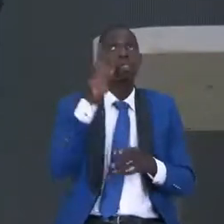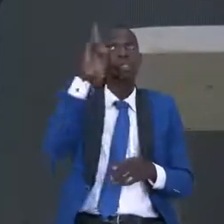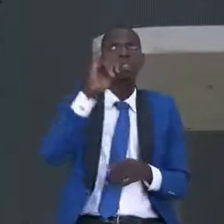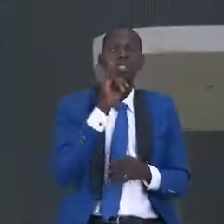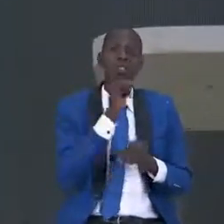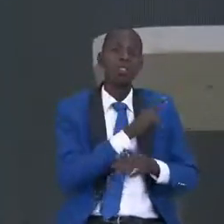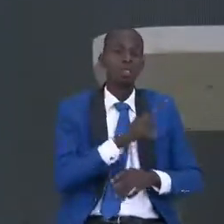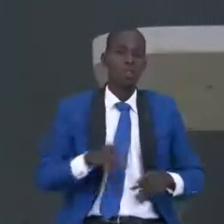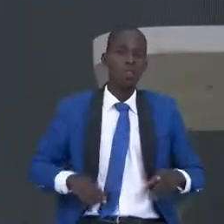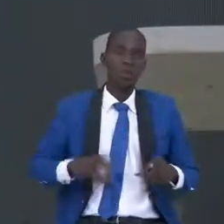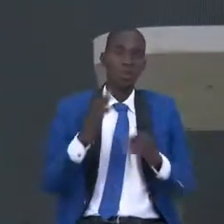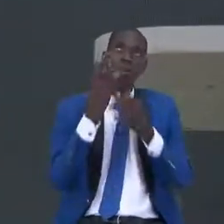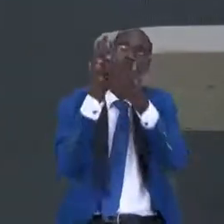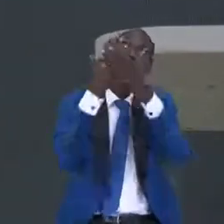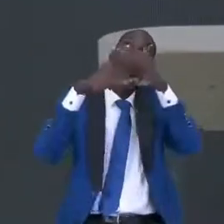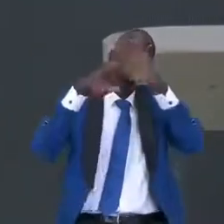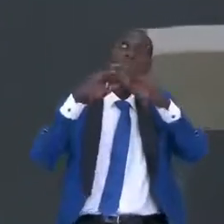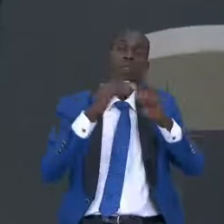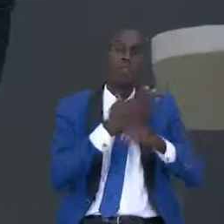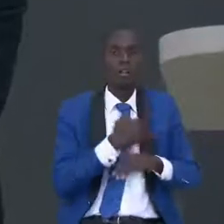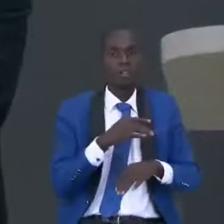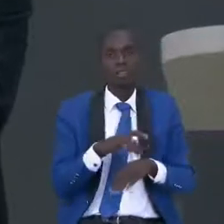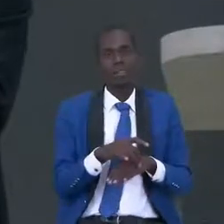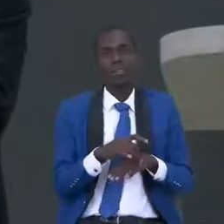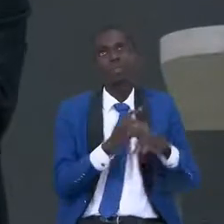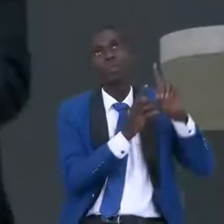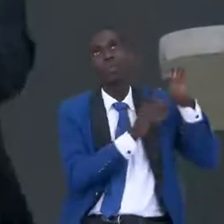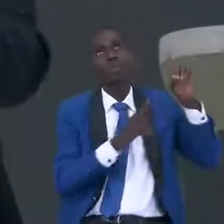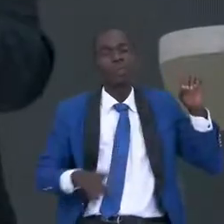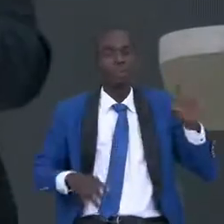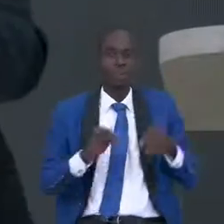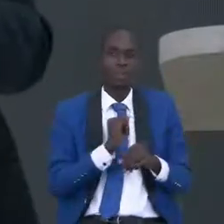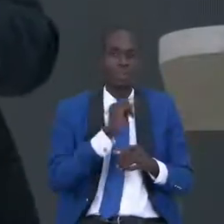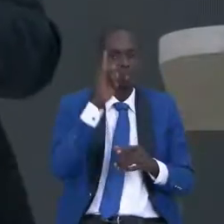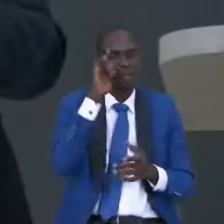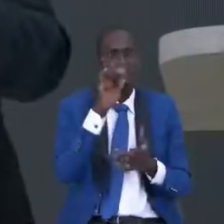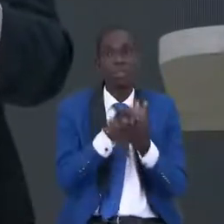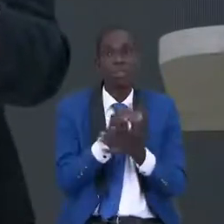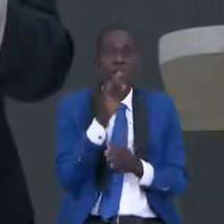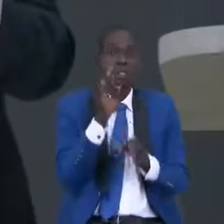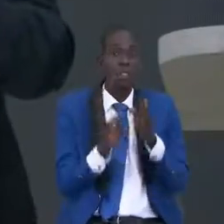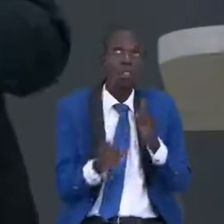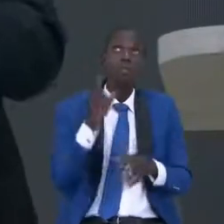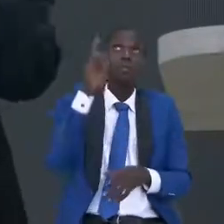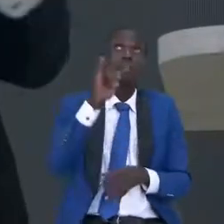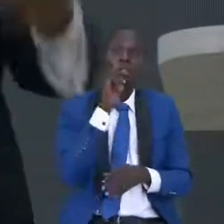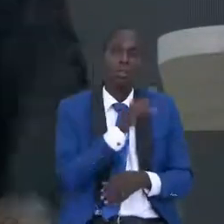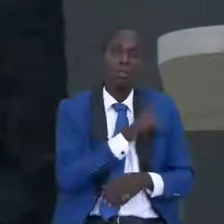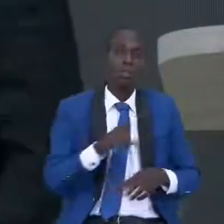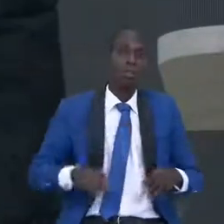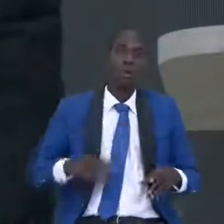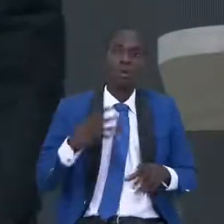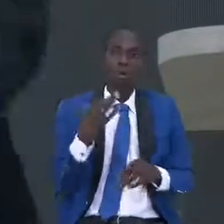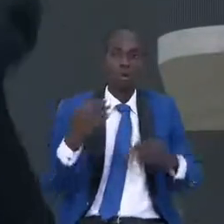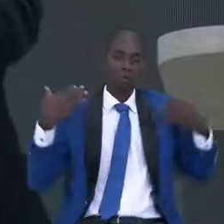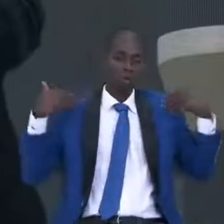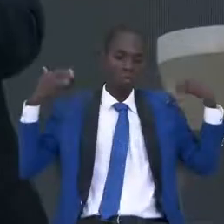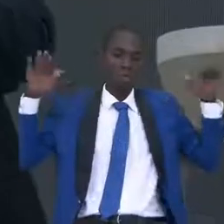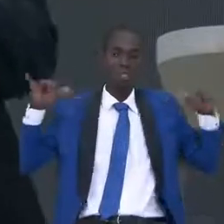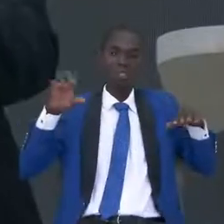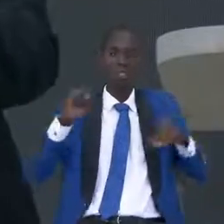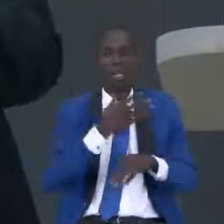Seigneur du ciel et de la terre, Seigneur, je crois. S'il est Seigneur, le Seigneur des anges et des